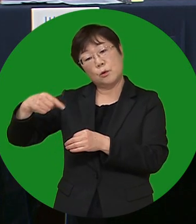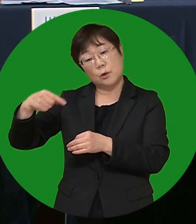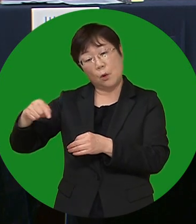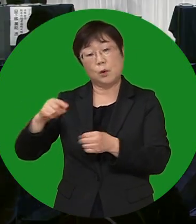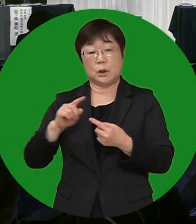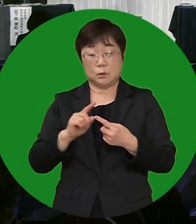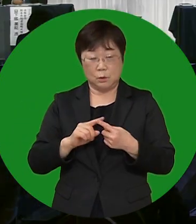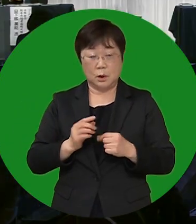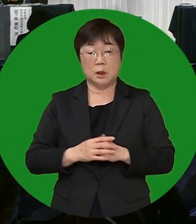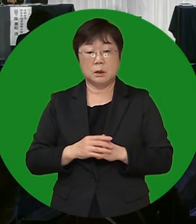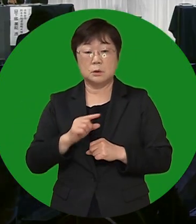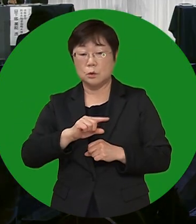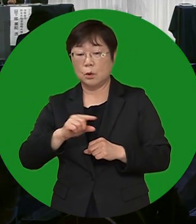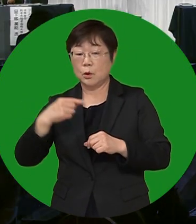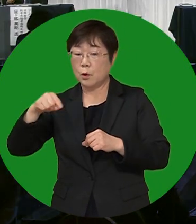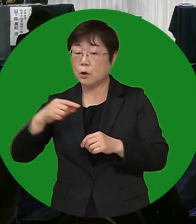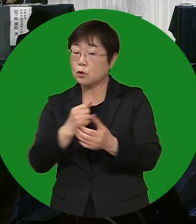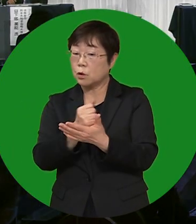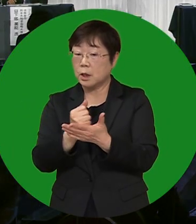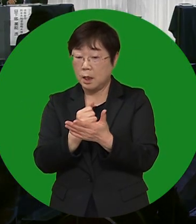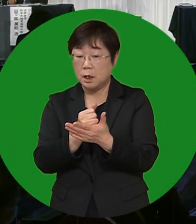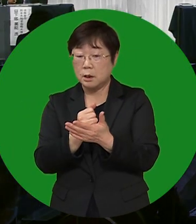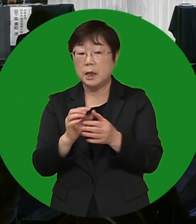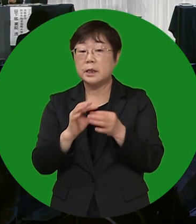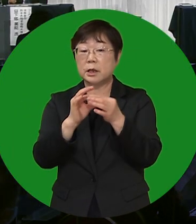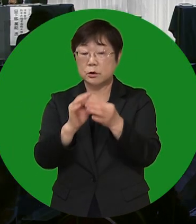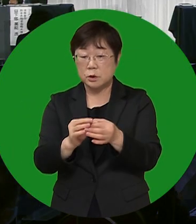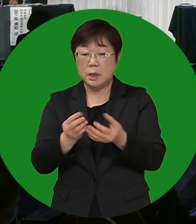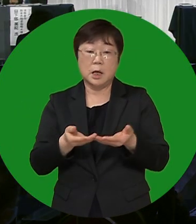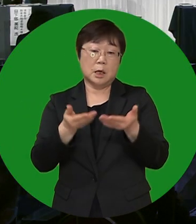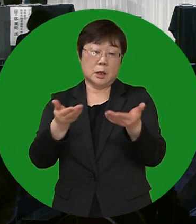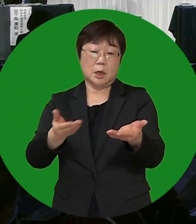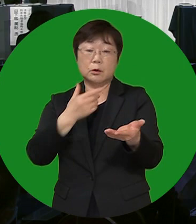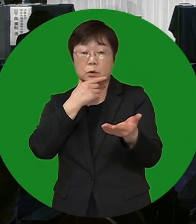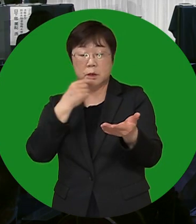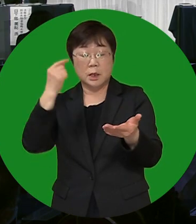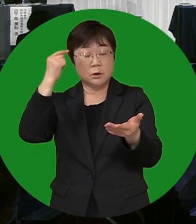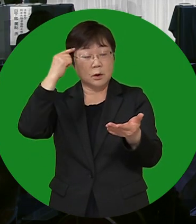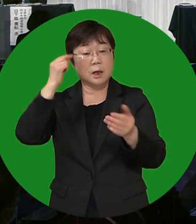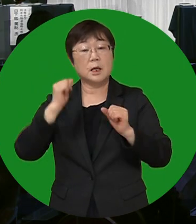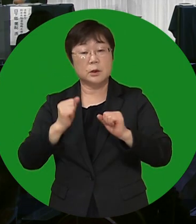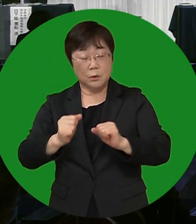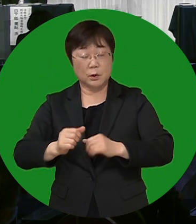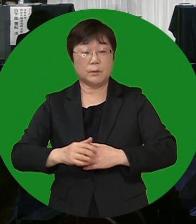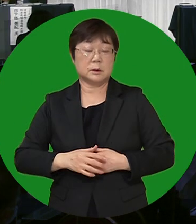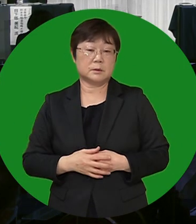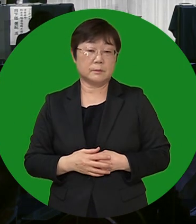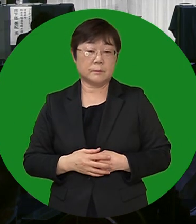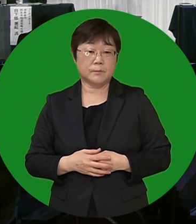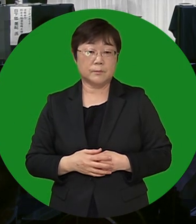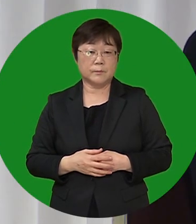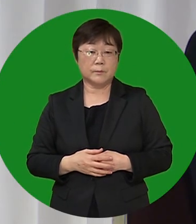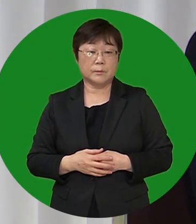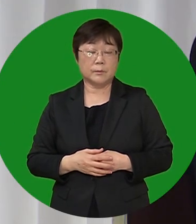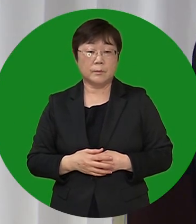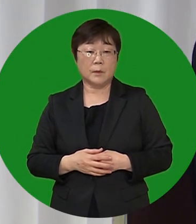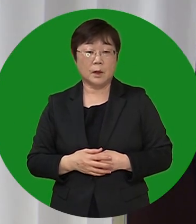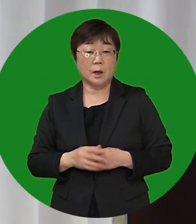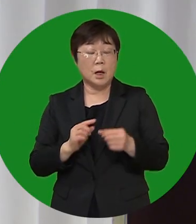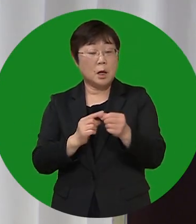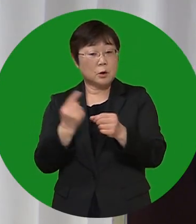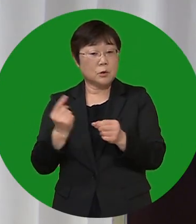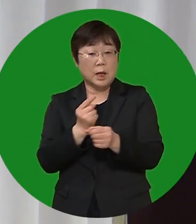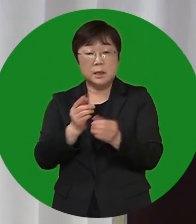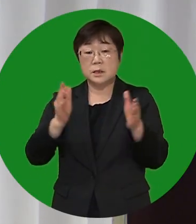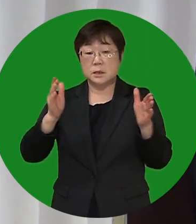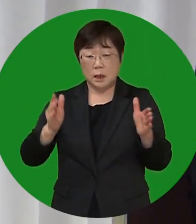ですとかそうしたまあ局の機会っていうのは引き続き提供していければなというふうに考えております去年1